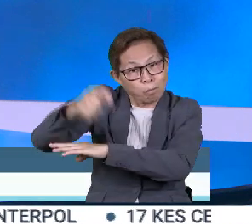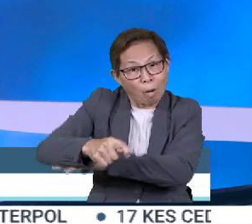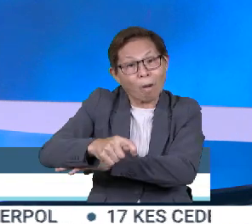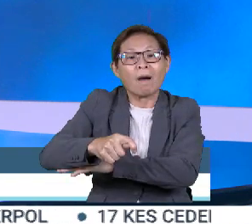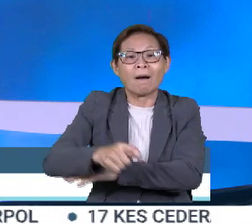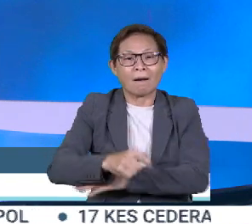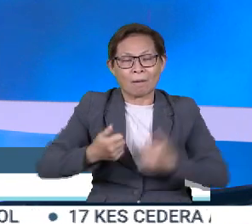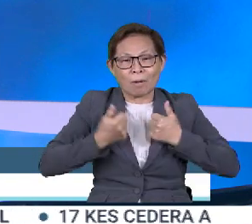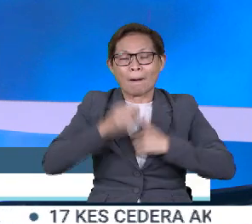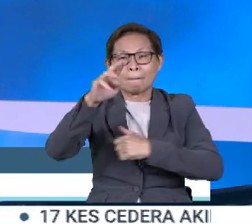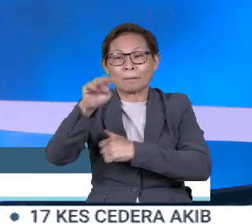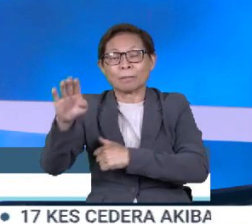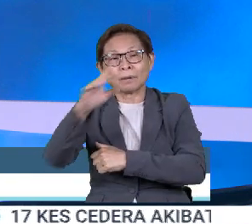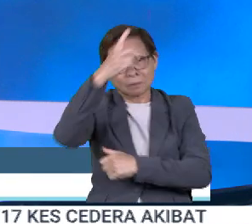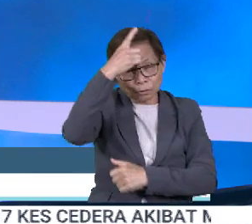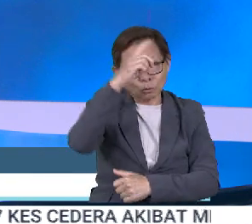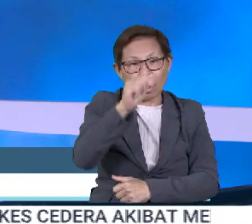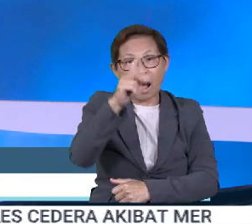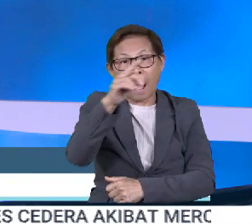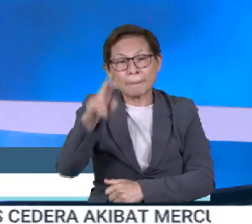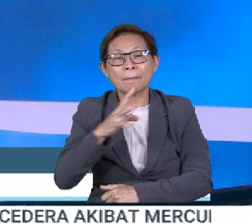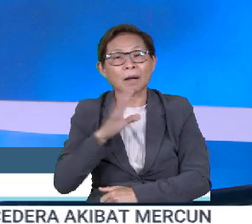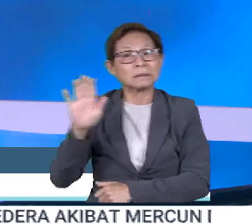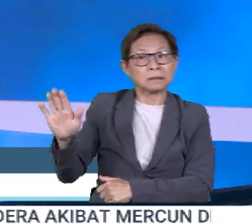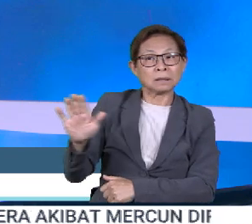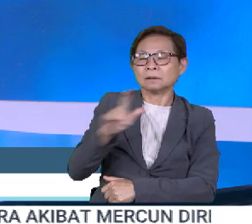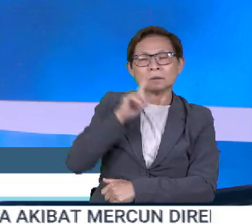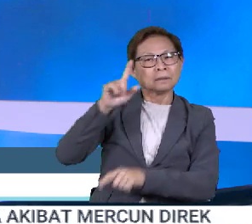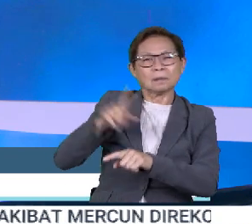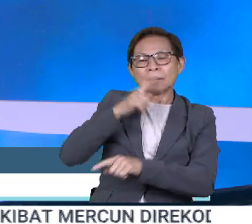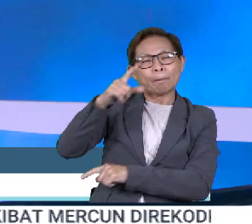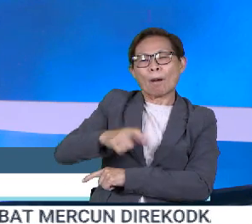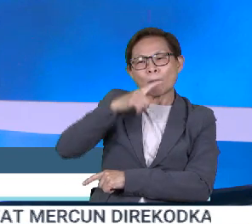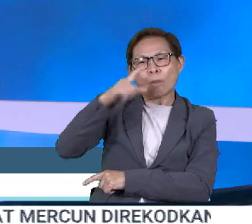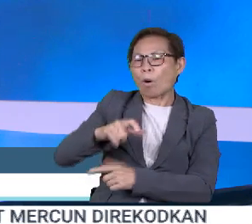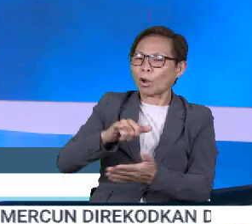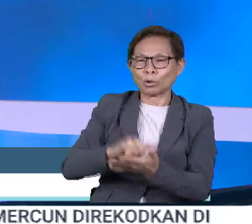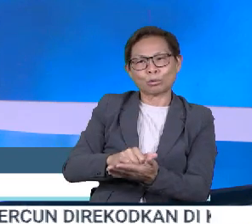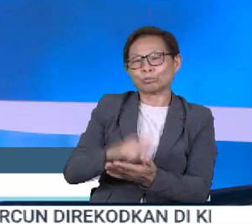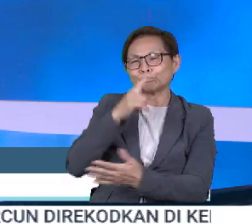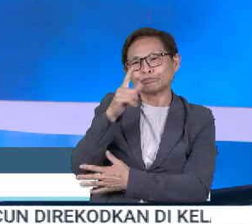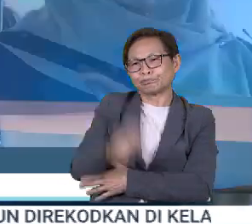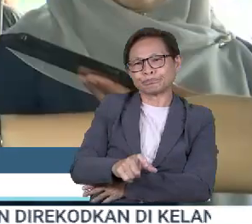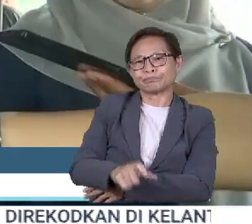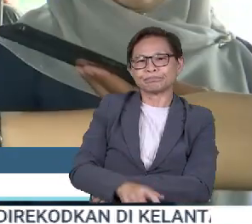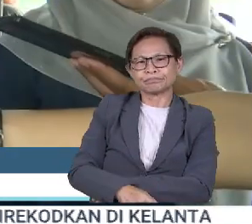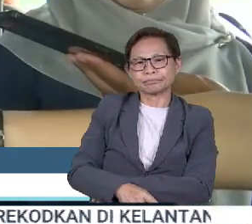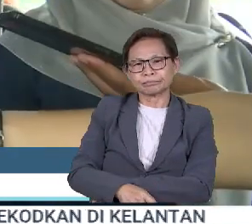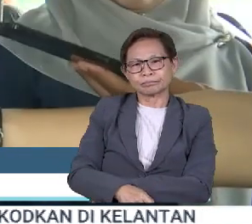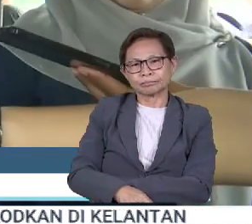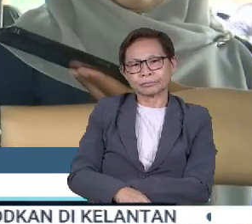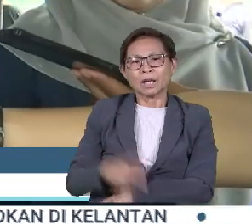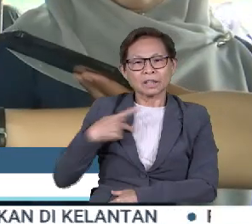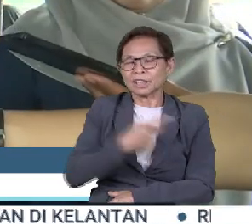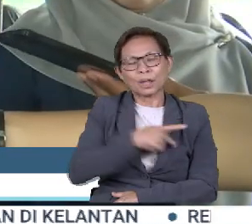menteri besar Datuk Seri amnuddin Harun berkata bagaimanun pihaknya tidak akan mewajibkan perkara tersebut